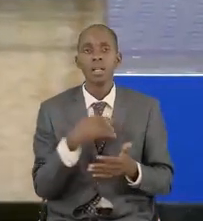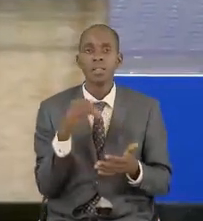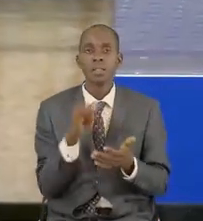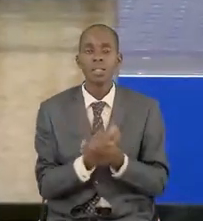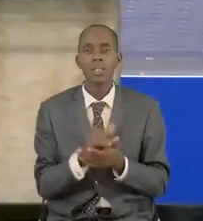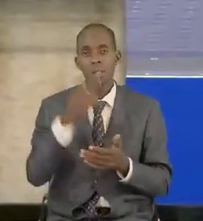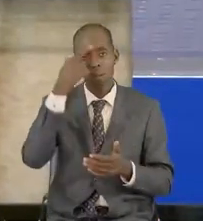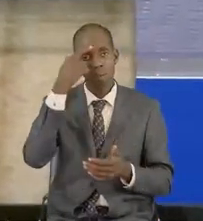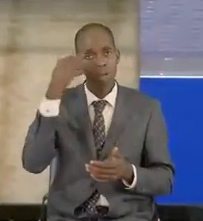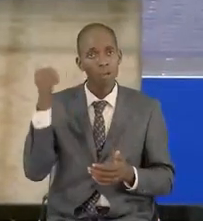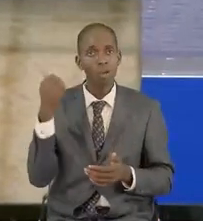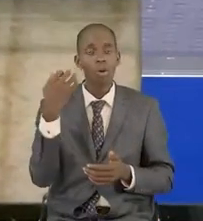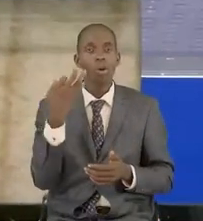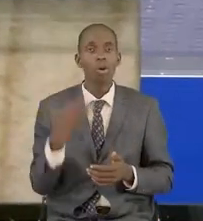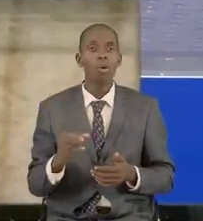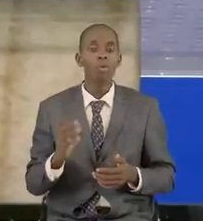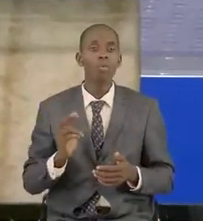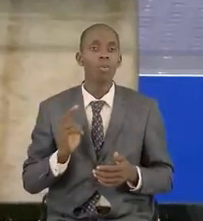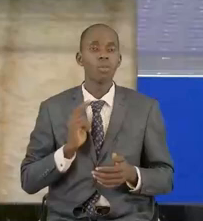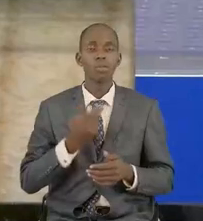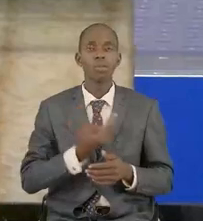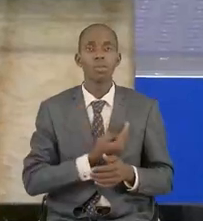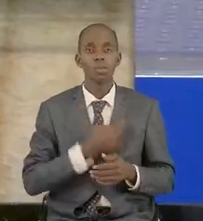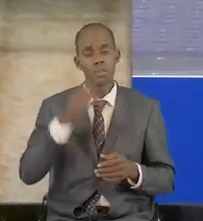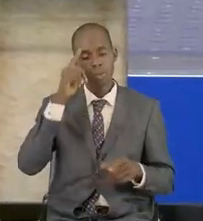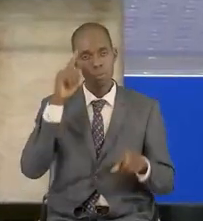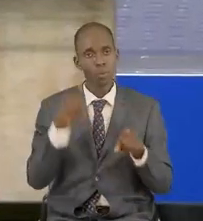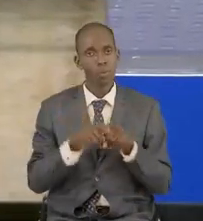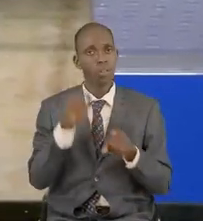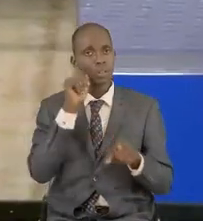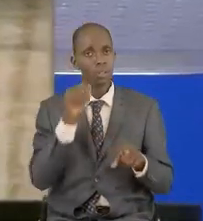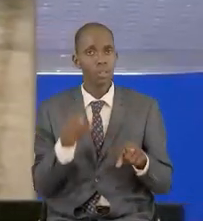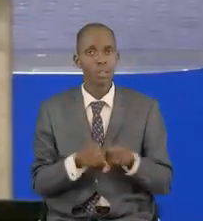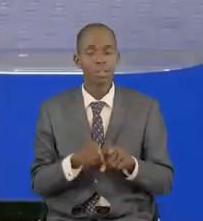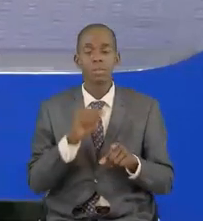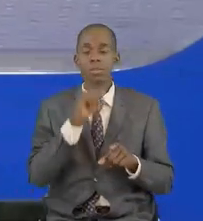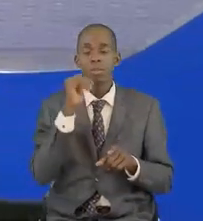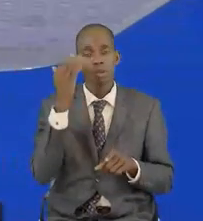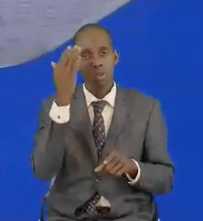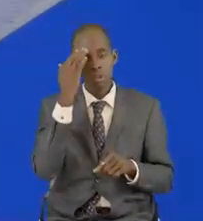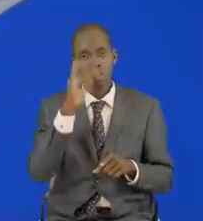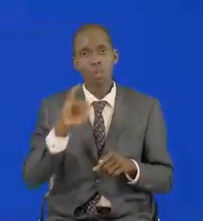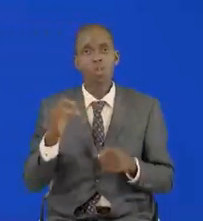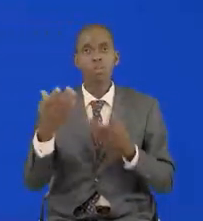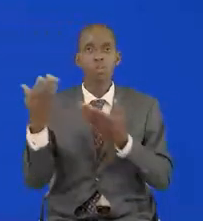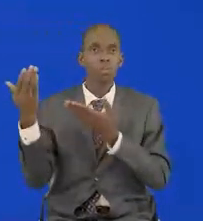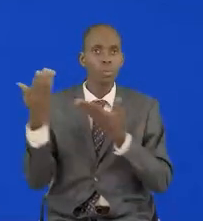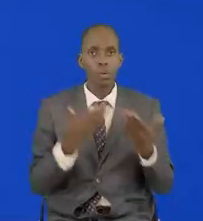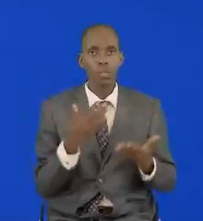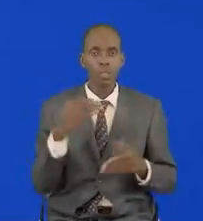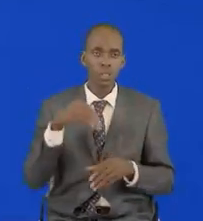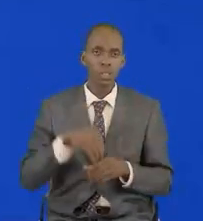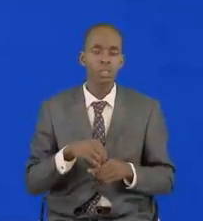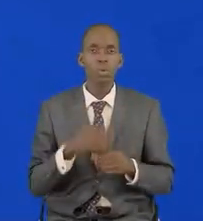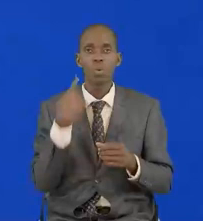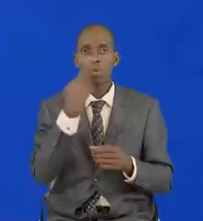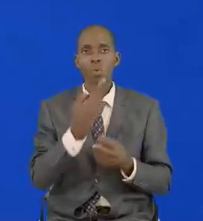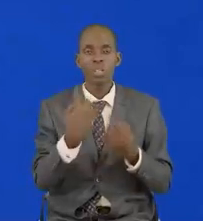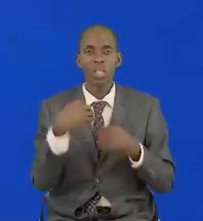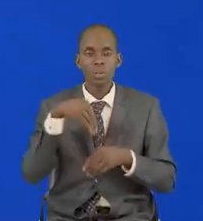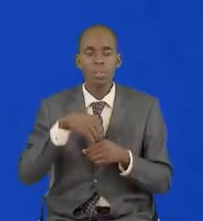à cause des faux frères qui s'était furtivement introduit et